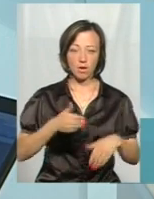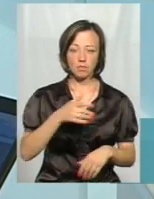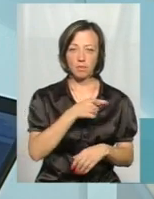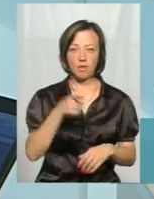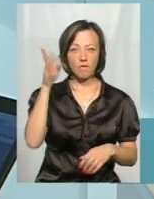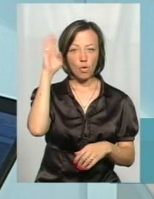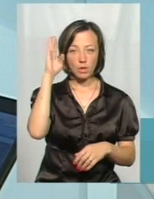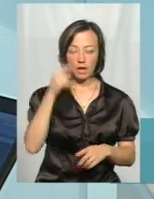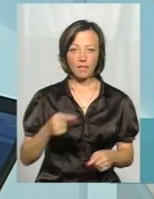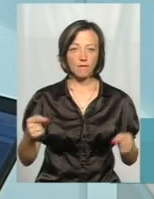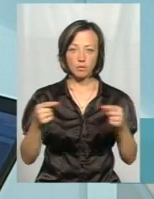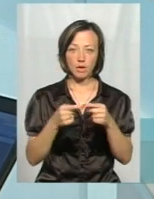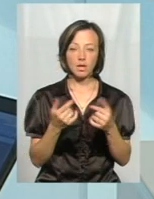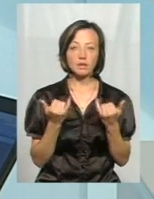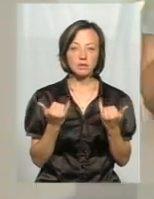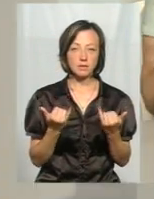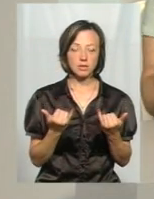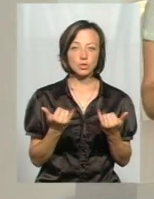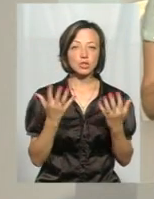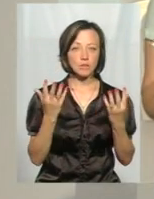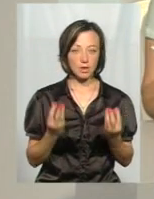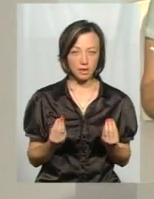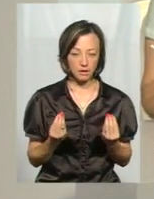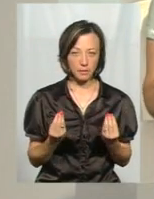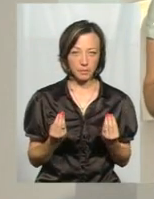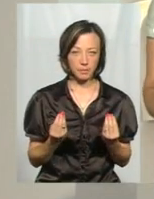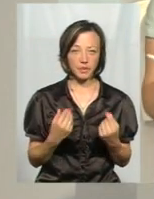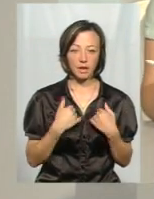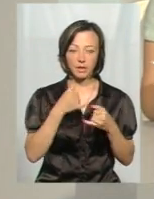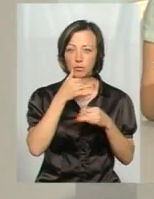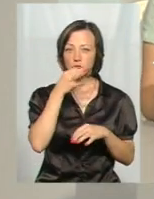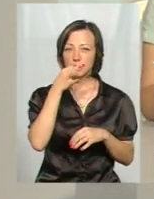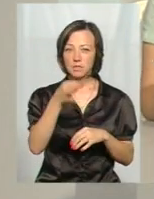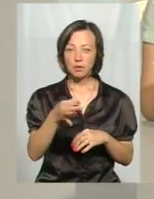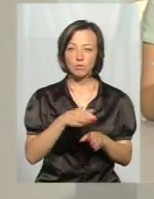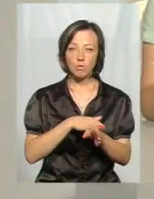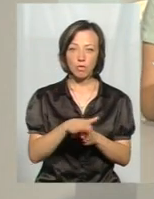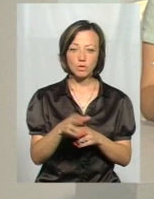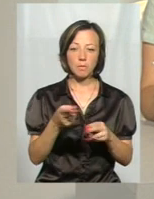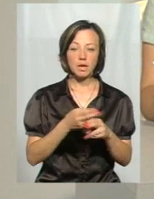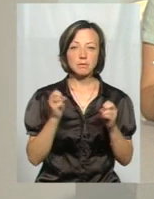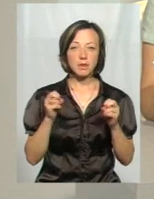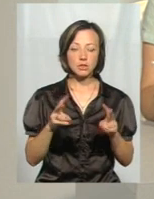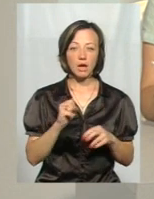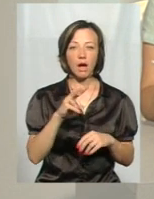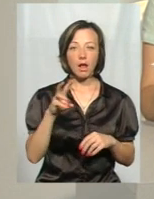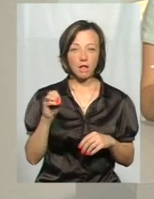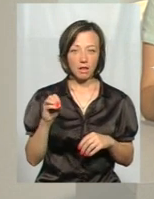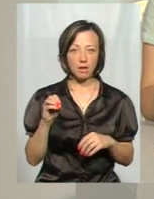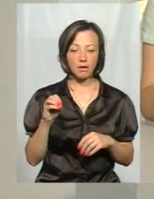не відповідала. На сьогодні я не можу сказати, що він повністю безпечний, але